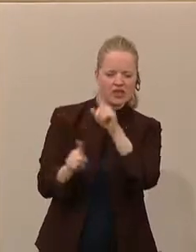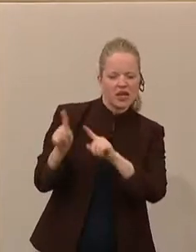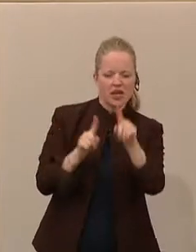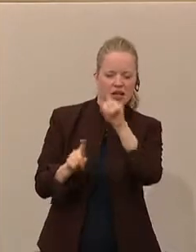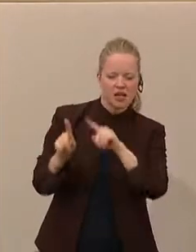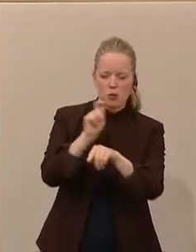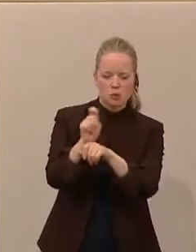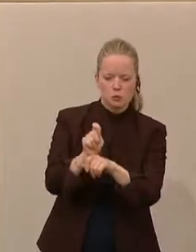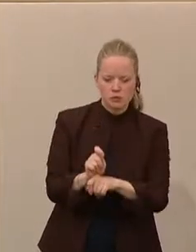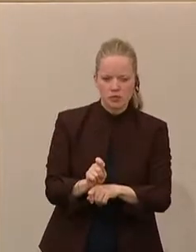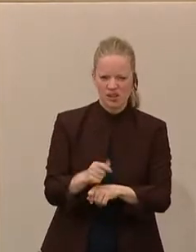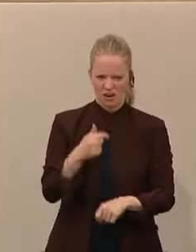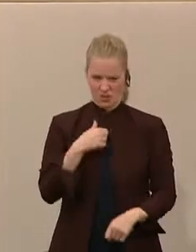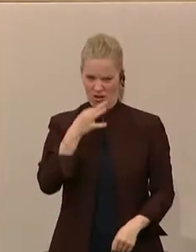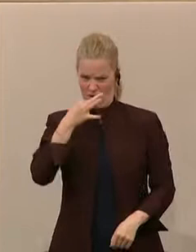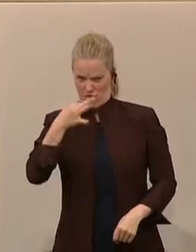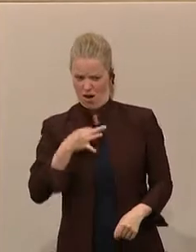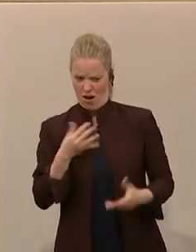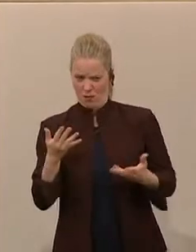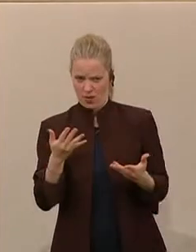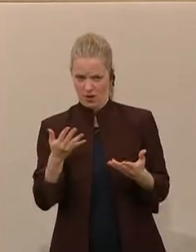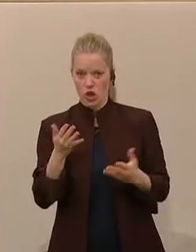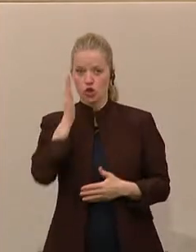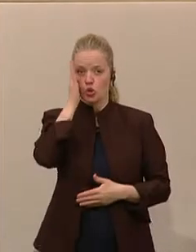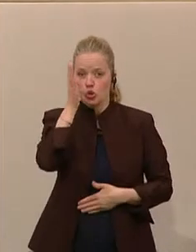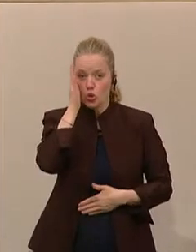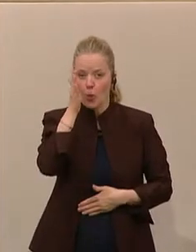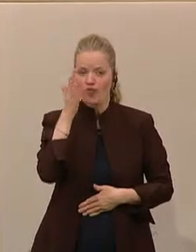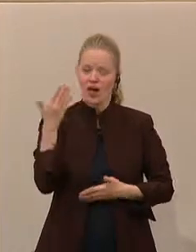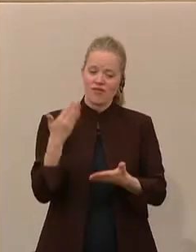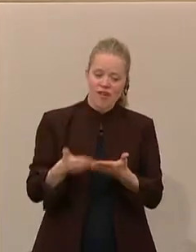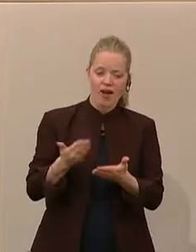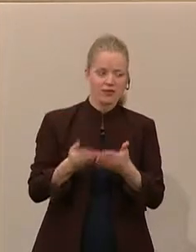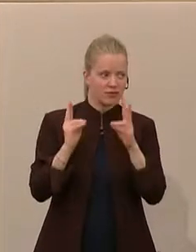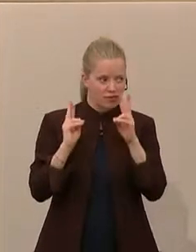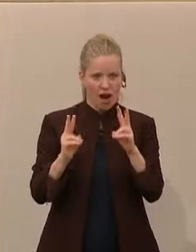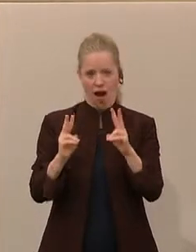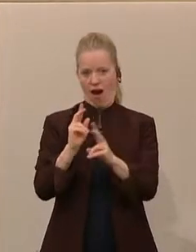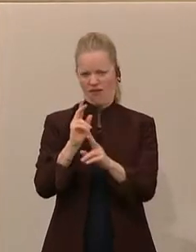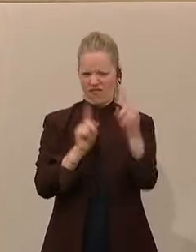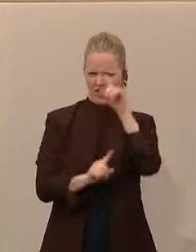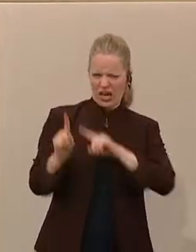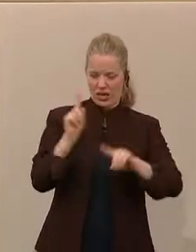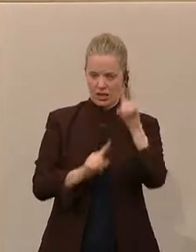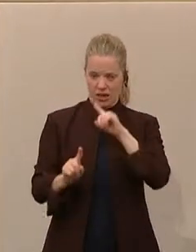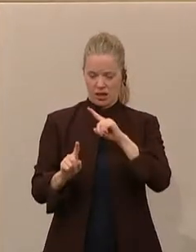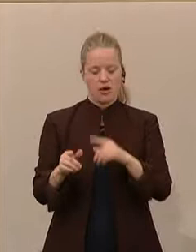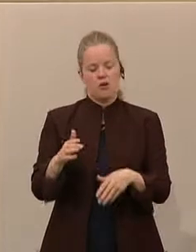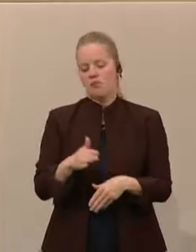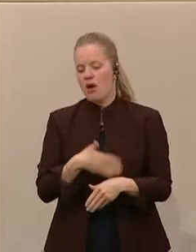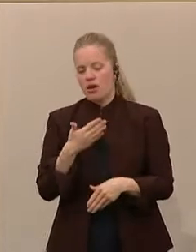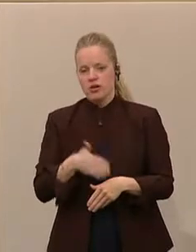Frage, was ist jetzt wirklich verdächtig in Zukunft? Ist es verdächtig in Zukunft, wenn